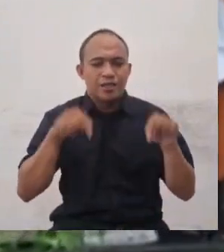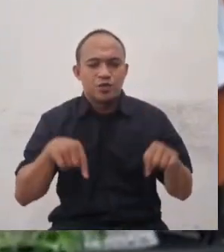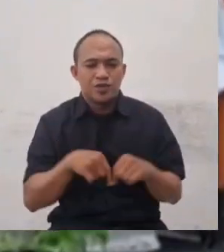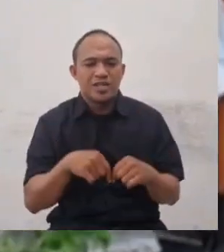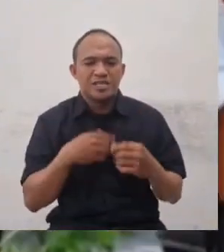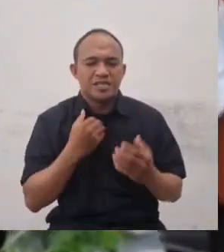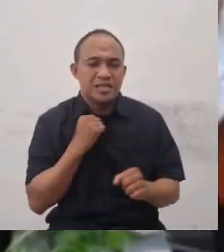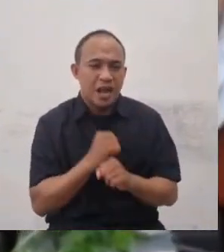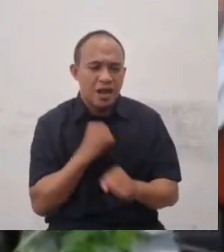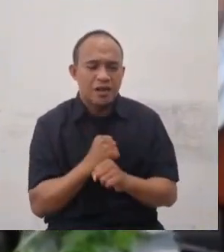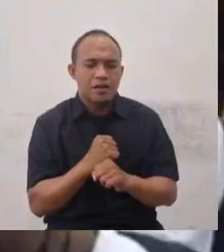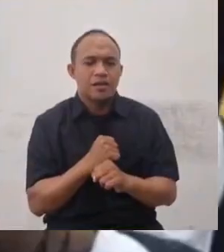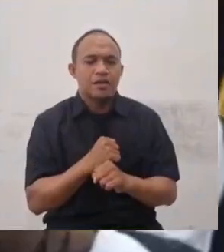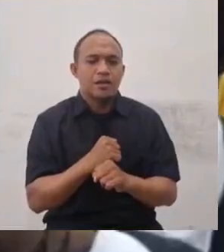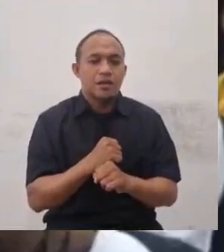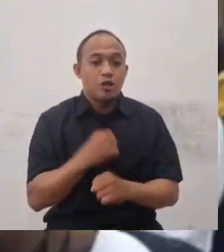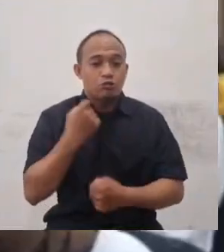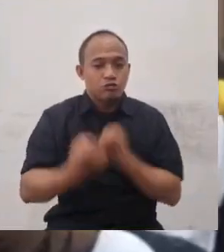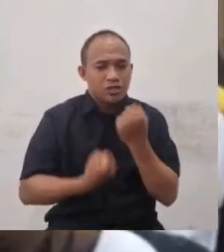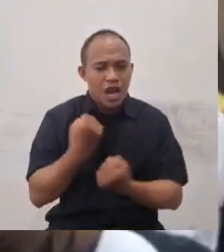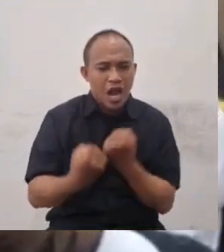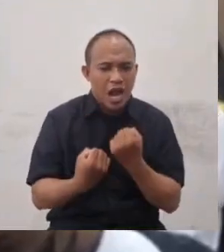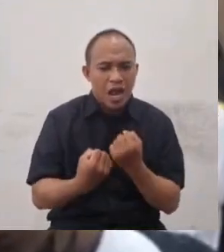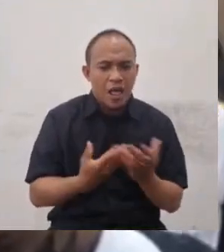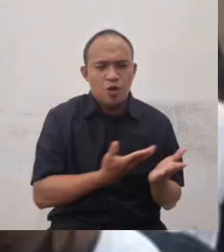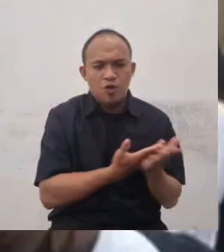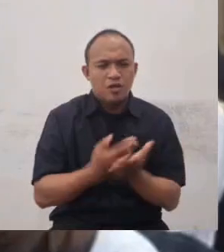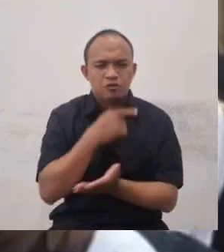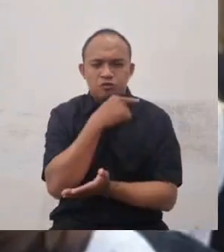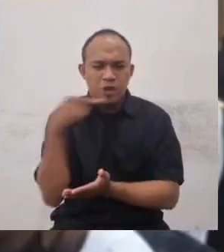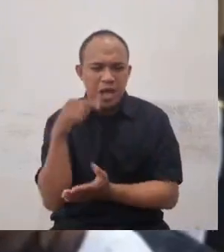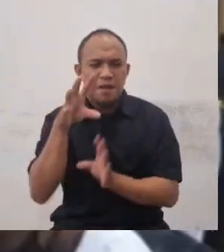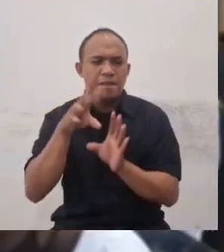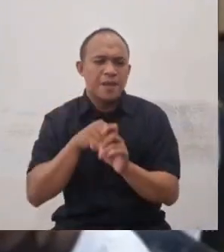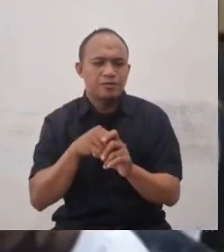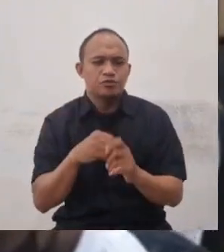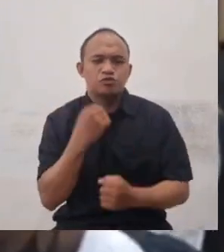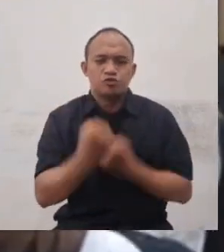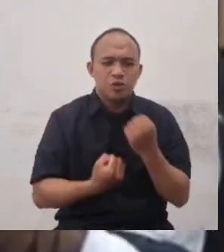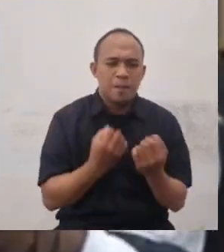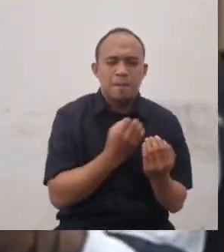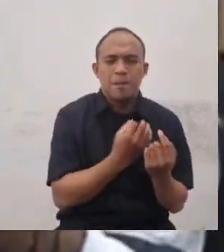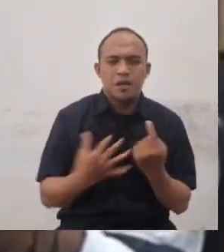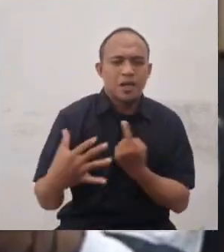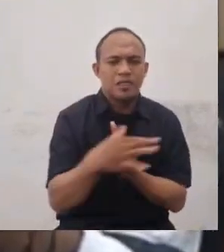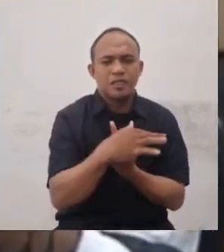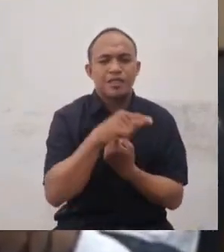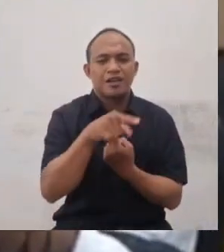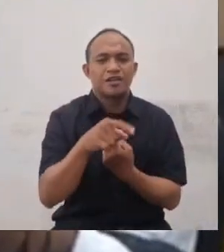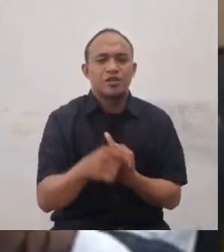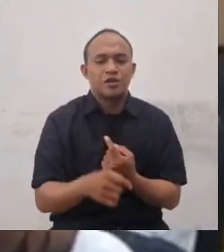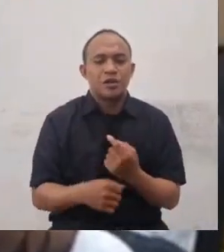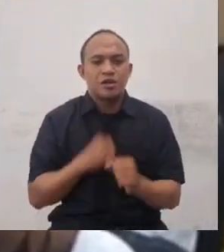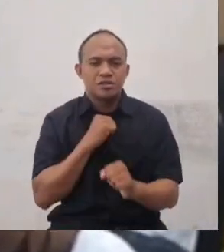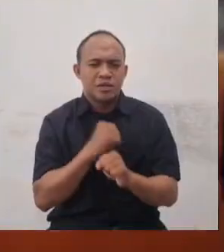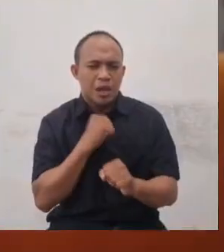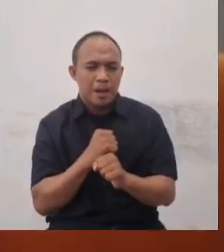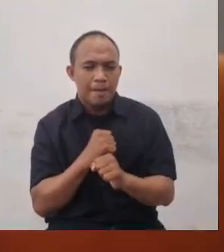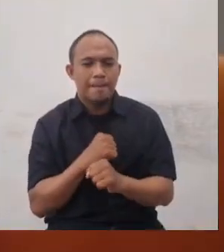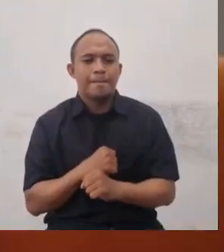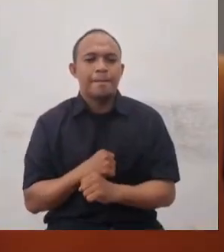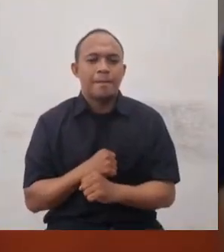Kartu Prakerja yang berwirausaha dan kekurangan modal, bisa mengajukan kredit usaha rakyat atau KUR